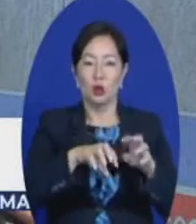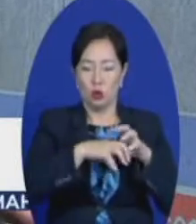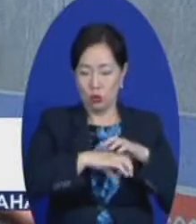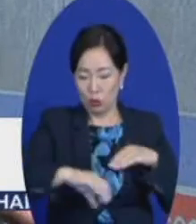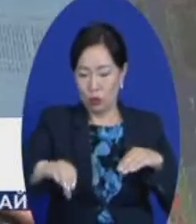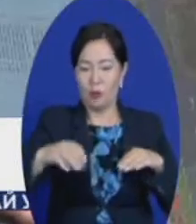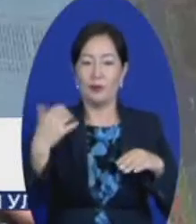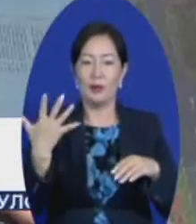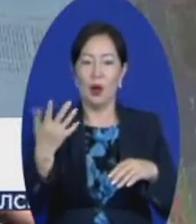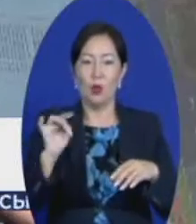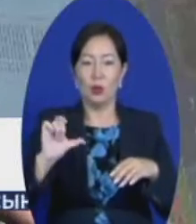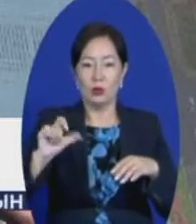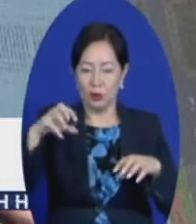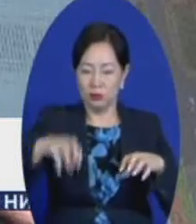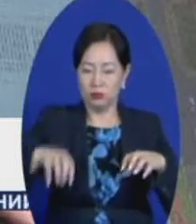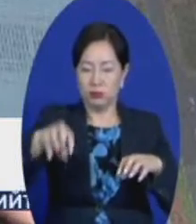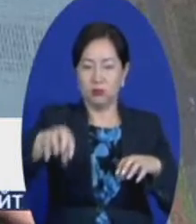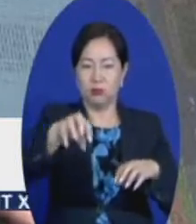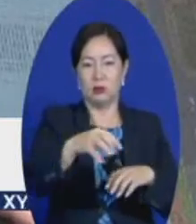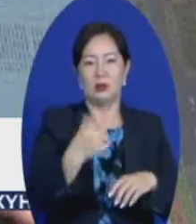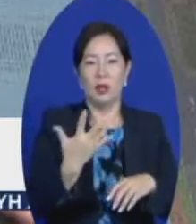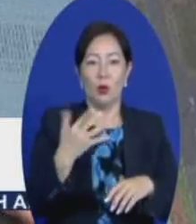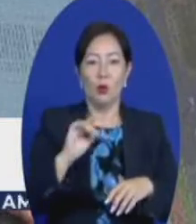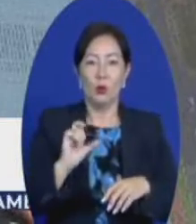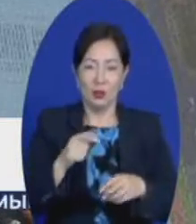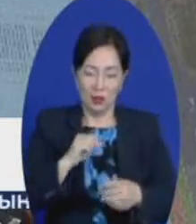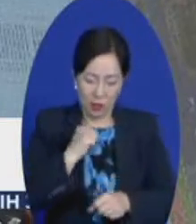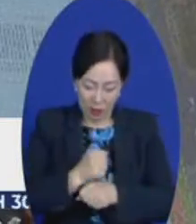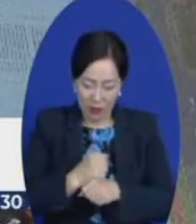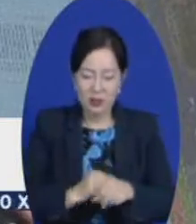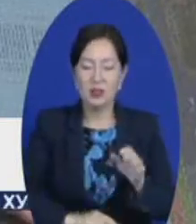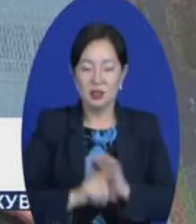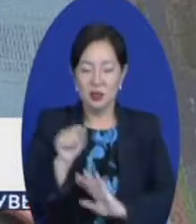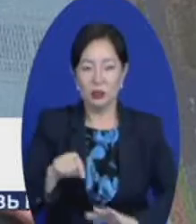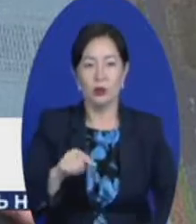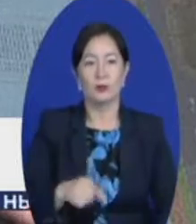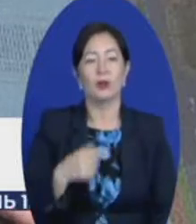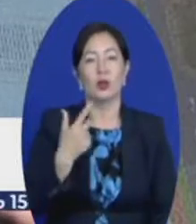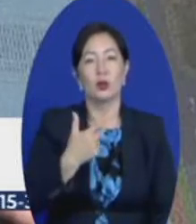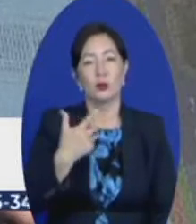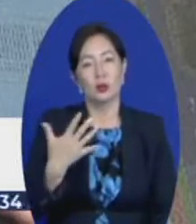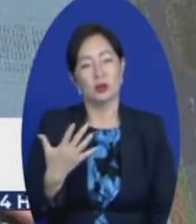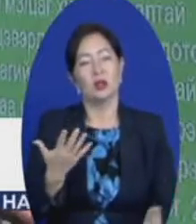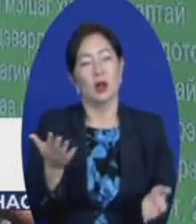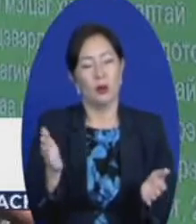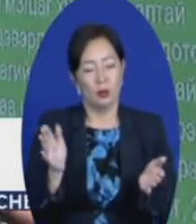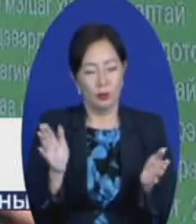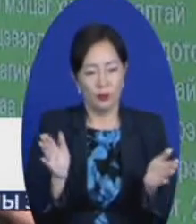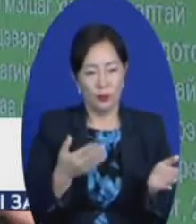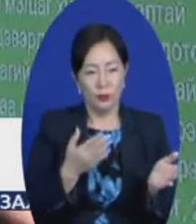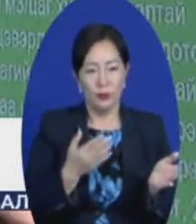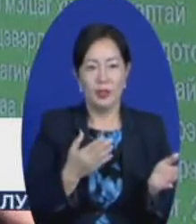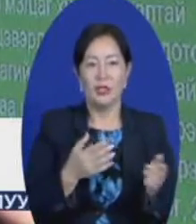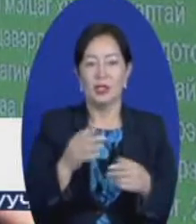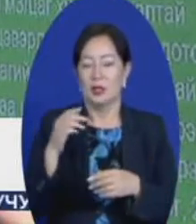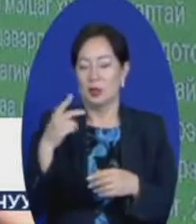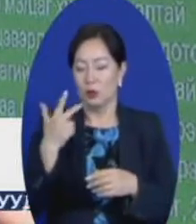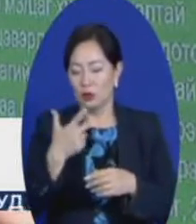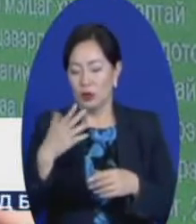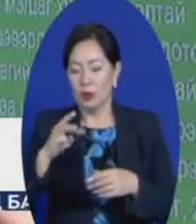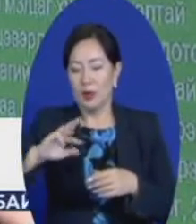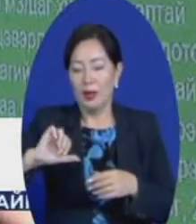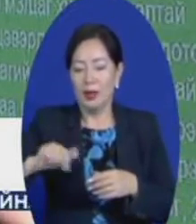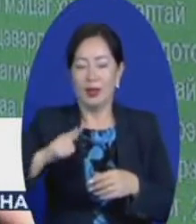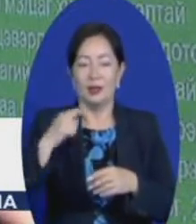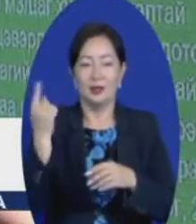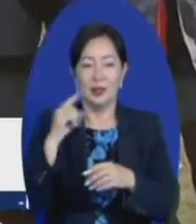хотын насос станц ихний ажлыг усны ажлыг энэ жил эхлүүлнэ. Мөн одоо 35-ын болон одоо цахилгааны станц бид